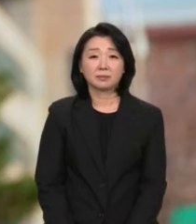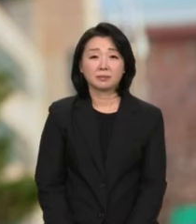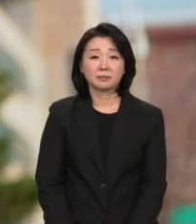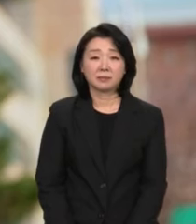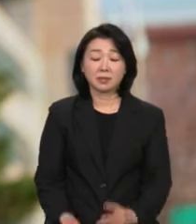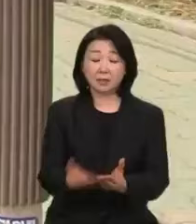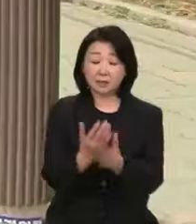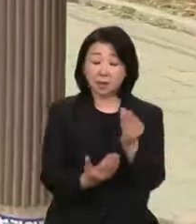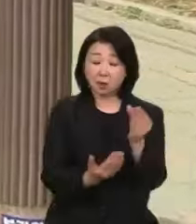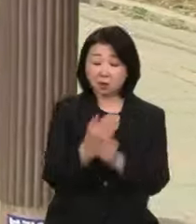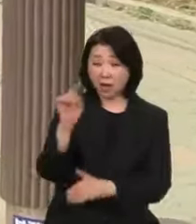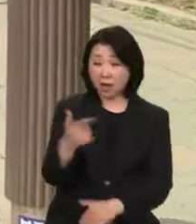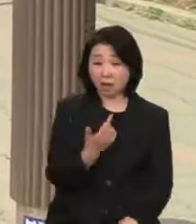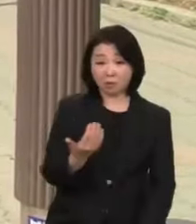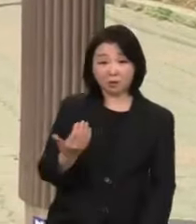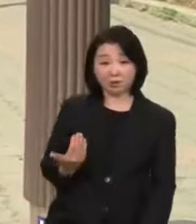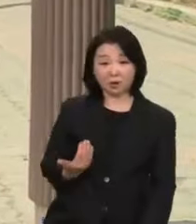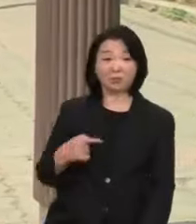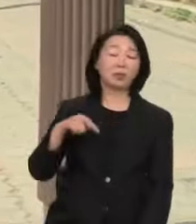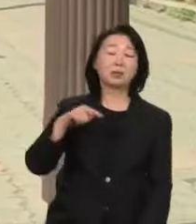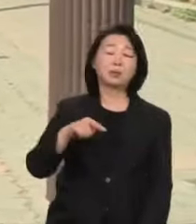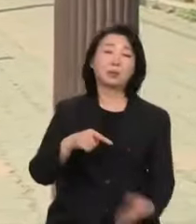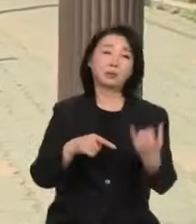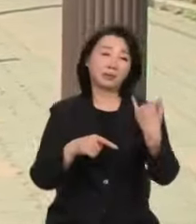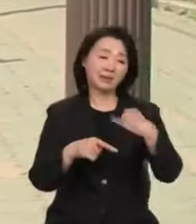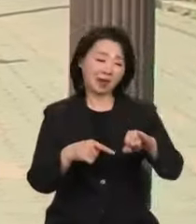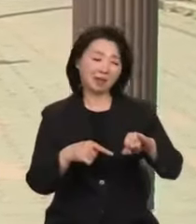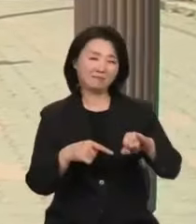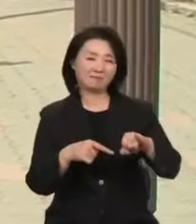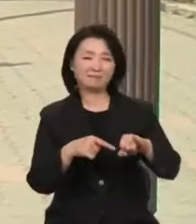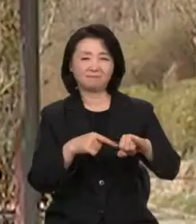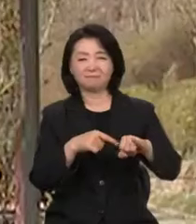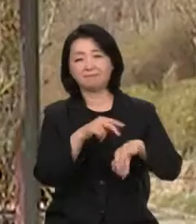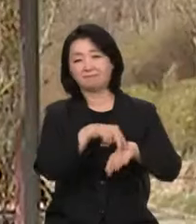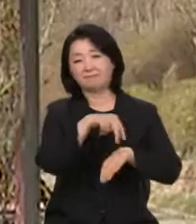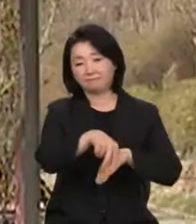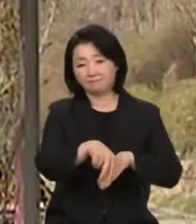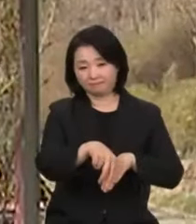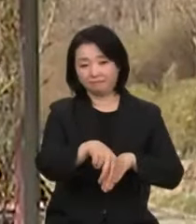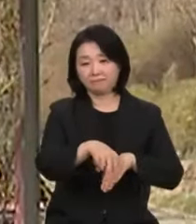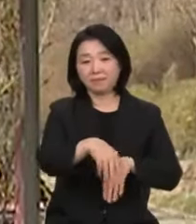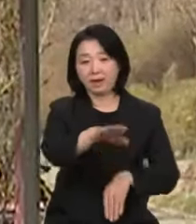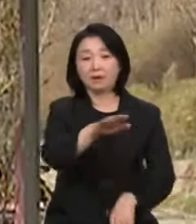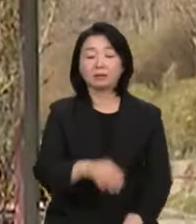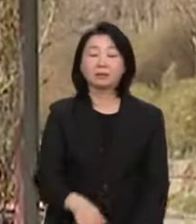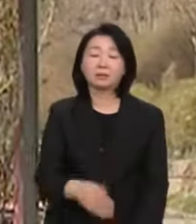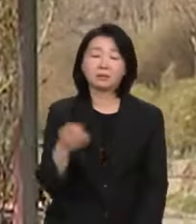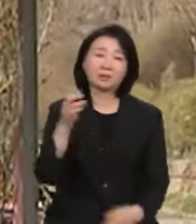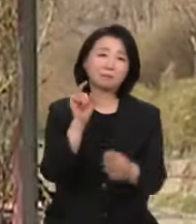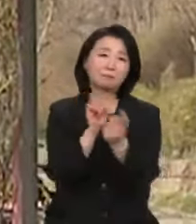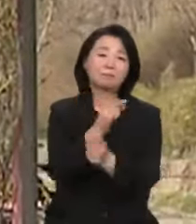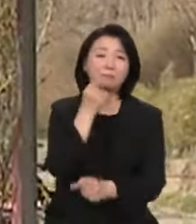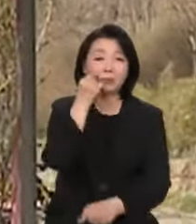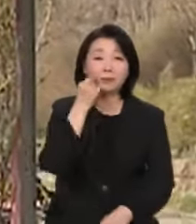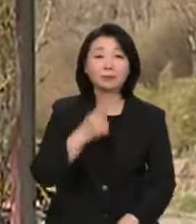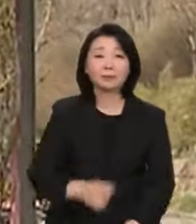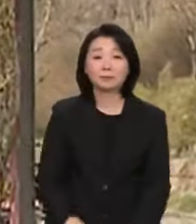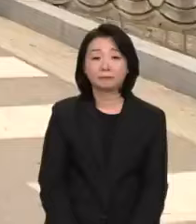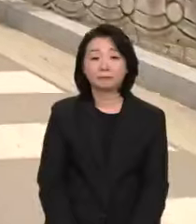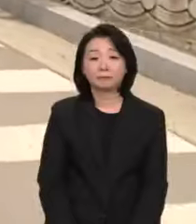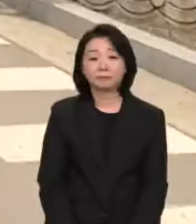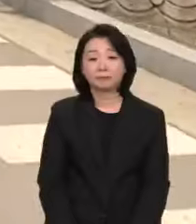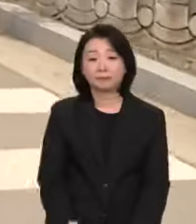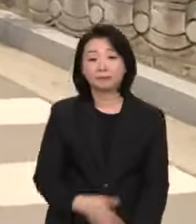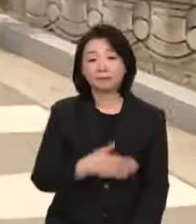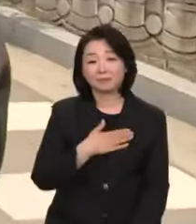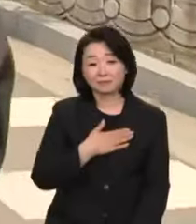세월호 참사 하루 전날 이곳에 딸 지성이를 내려줬습니다. 그리고 다신 볼 수 없게 됐습니다. 저한테는